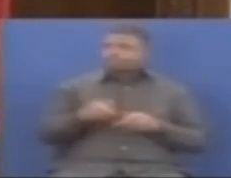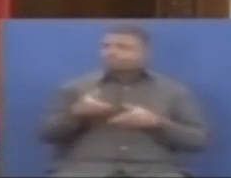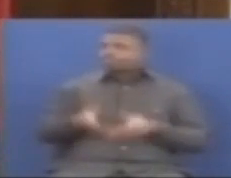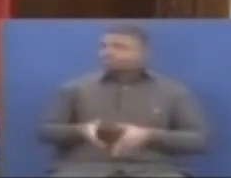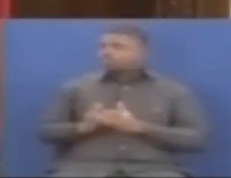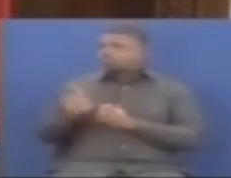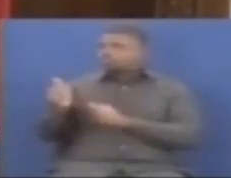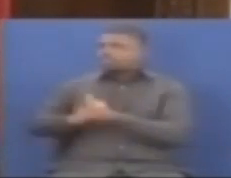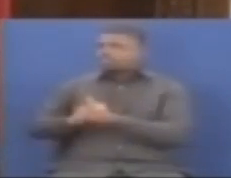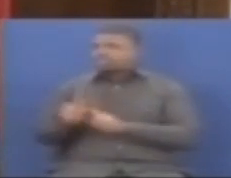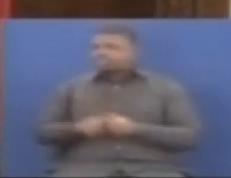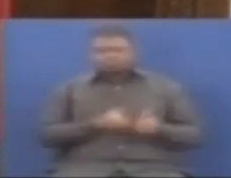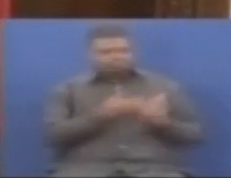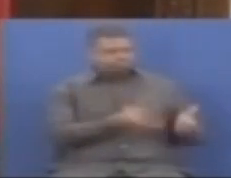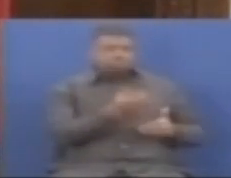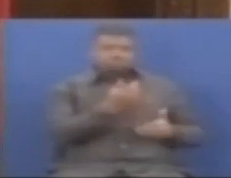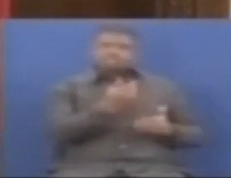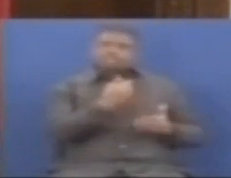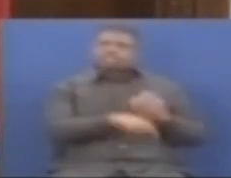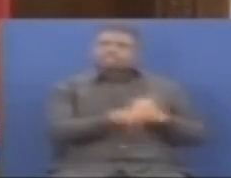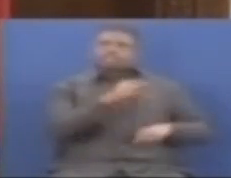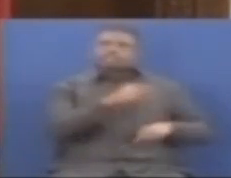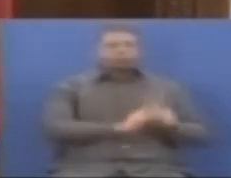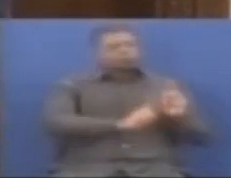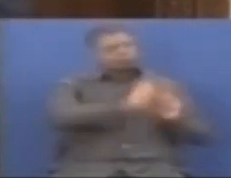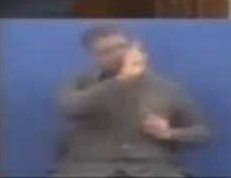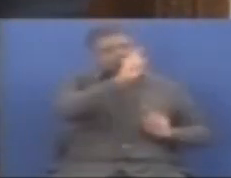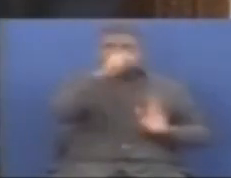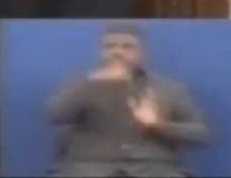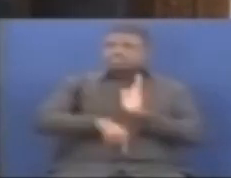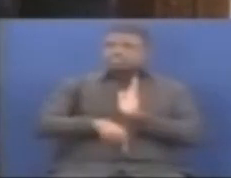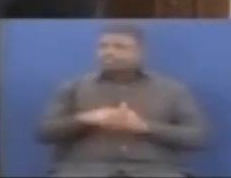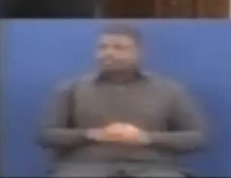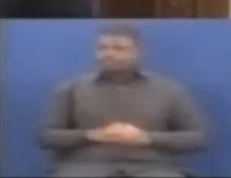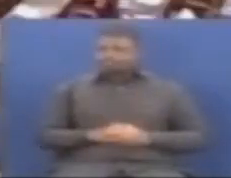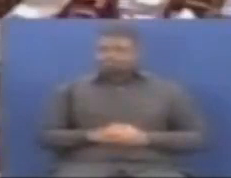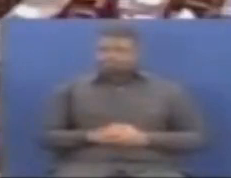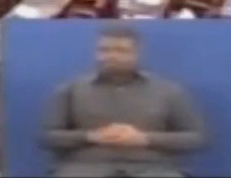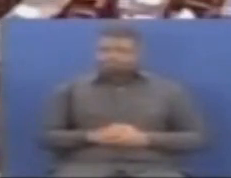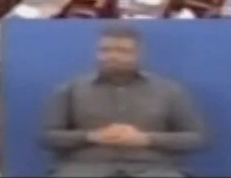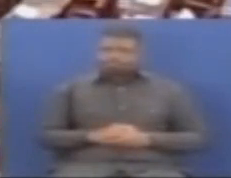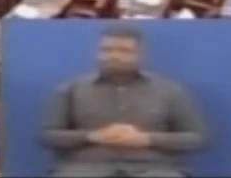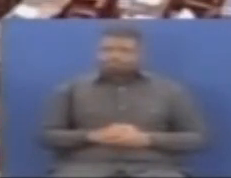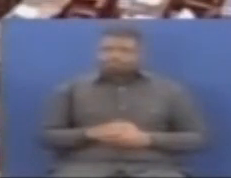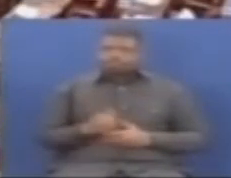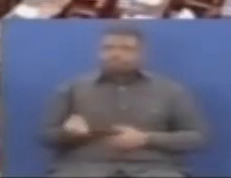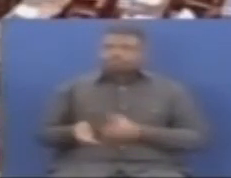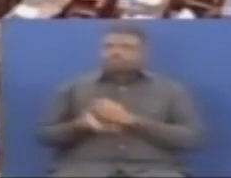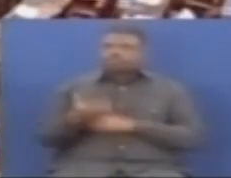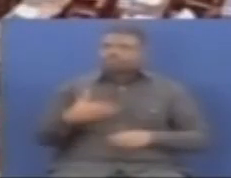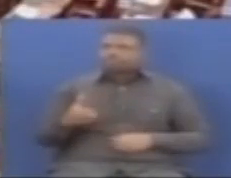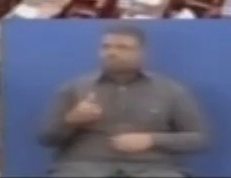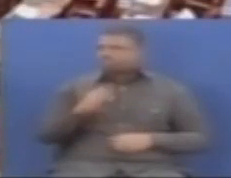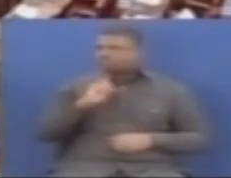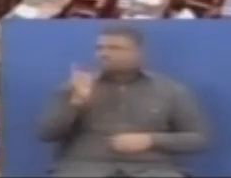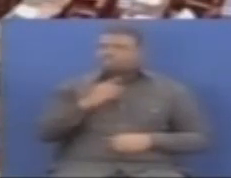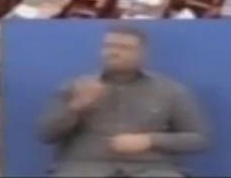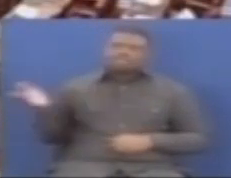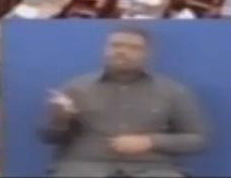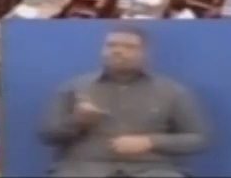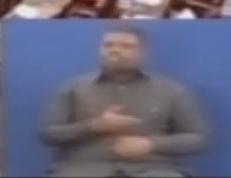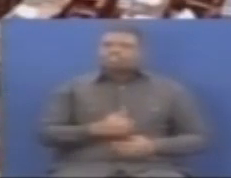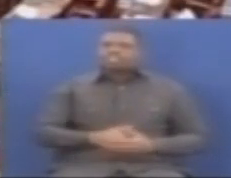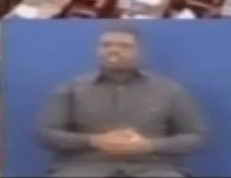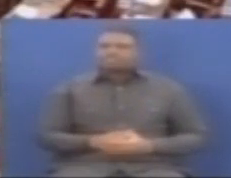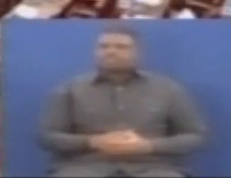bodi ya nafaka na mazao mchanganyiko, na kile cha Mlale JKT kilichozinduliwa tarehe 8 Aprili mwaka 2019